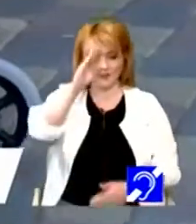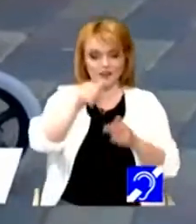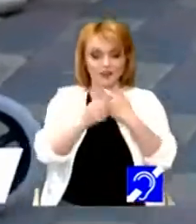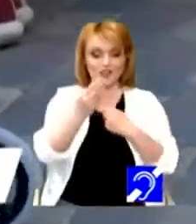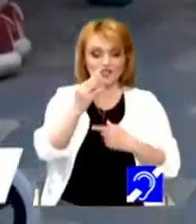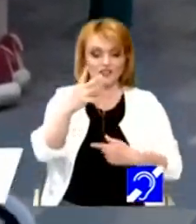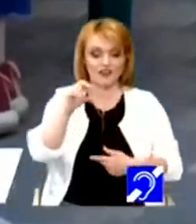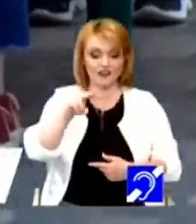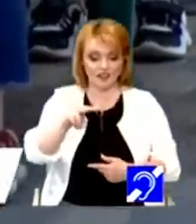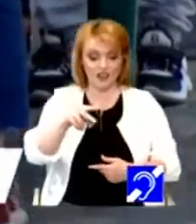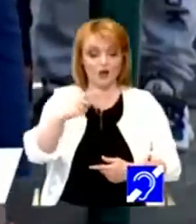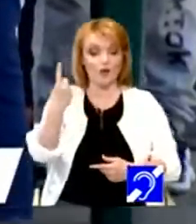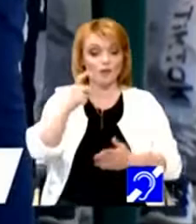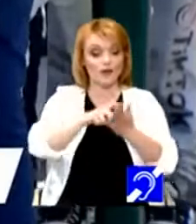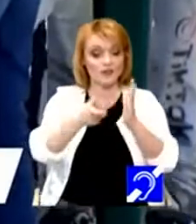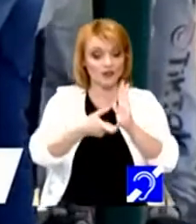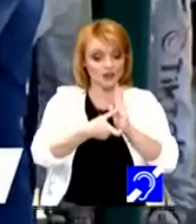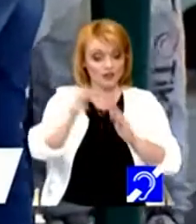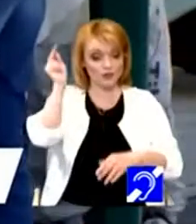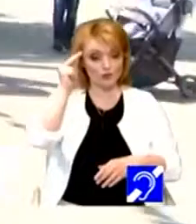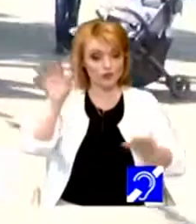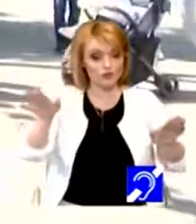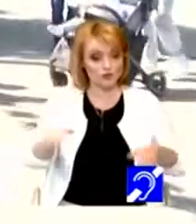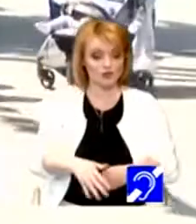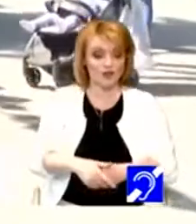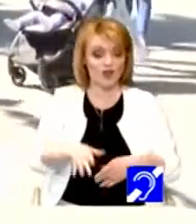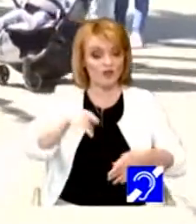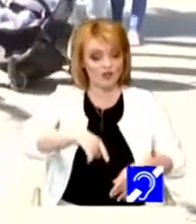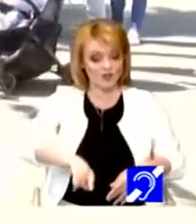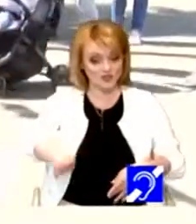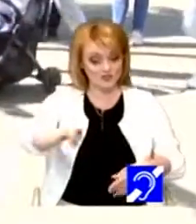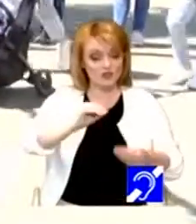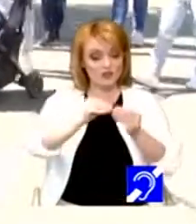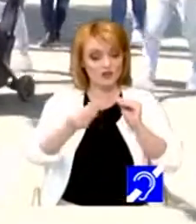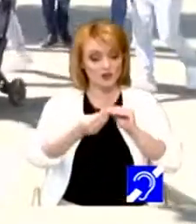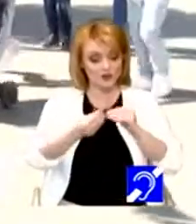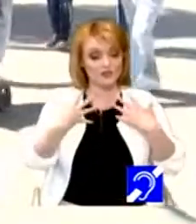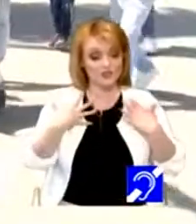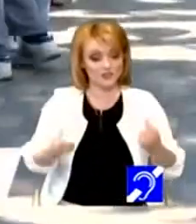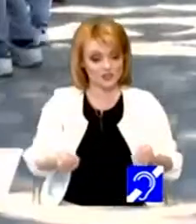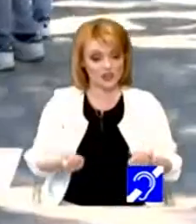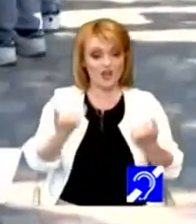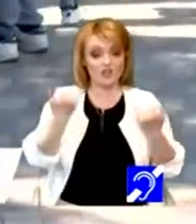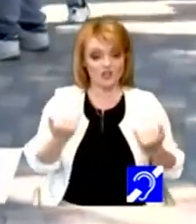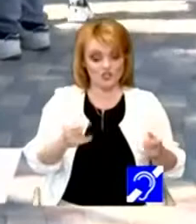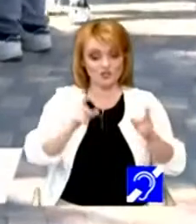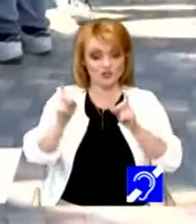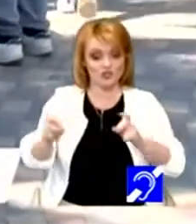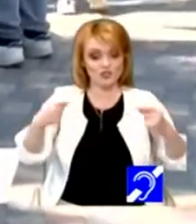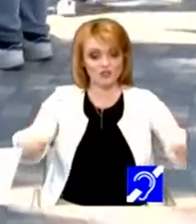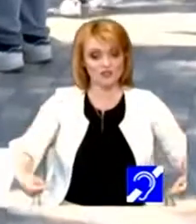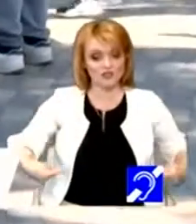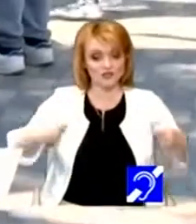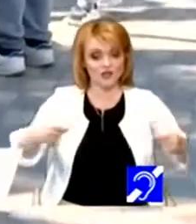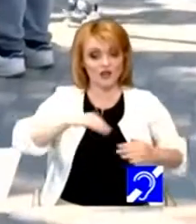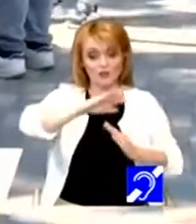Ștefănel este elev în clasa 1 la o școală din Soroca. S-a născut cu grave probleme de sănătate, iar în prezent este imobilizat într-un scaun cu rotile.